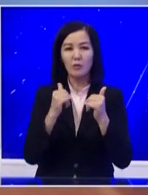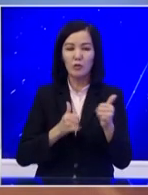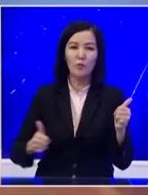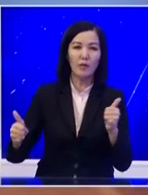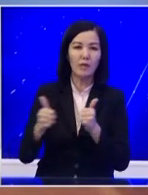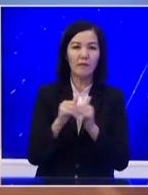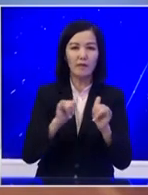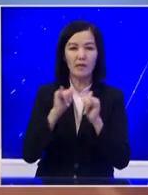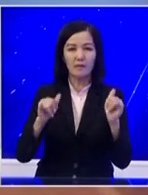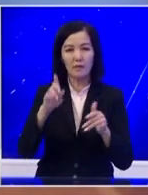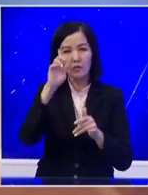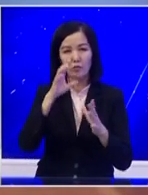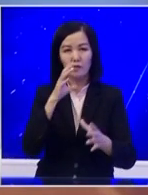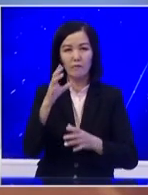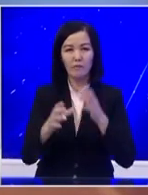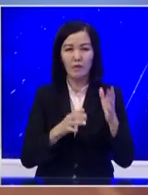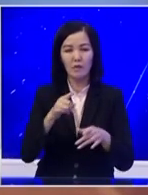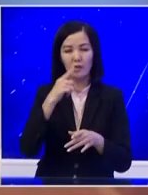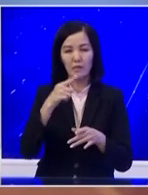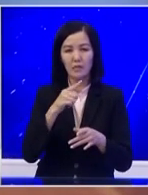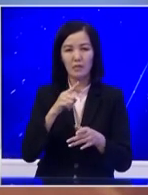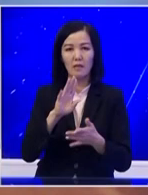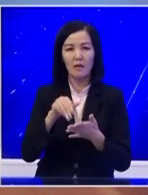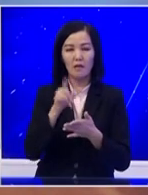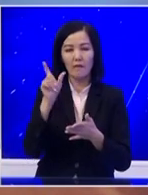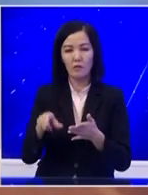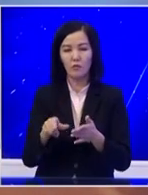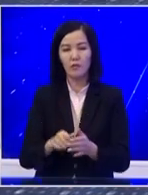и развитых государств мира, отметил глава государства.